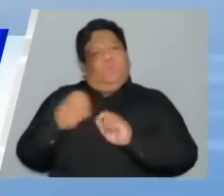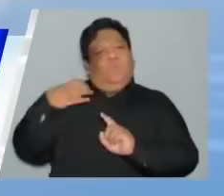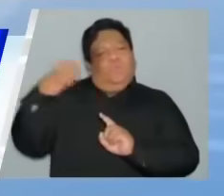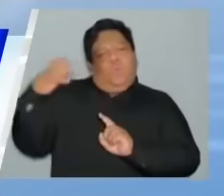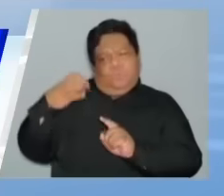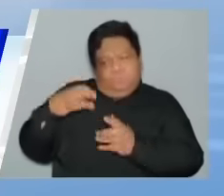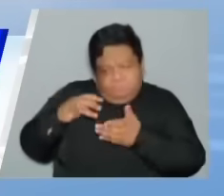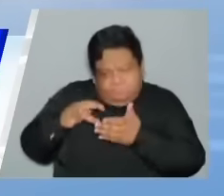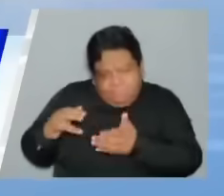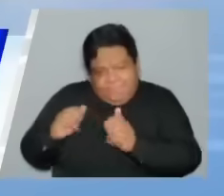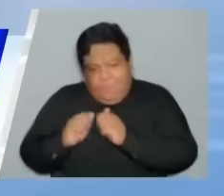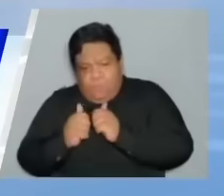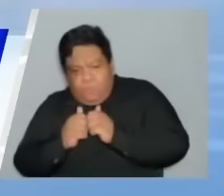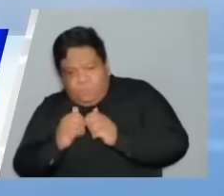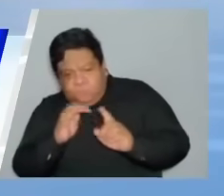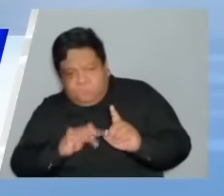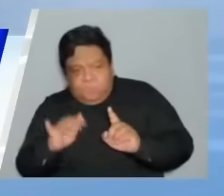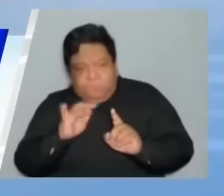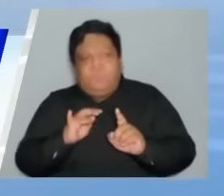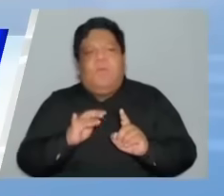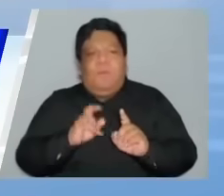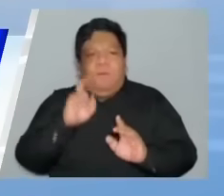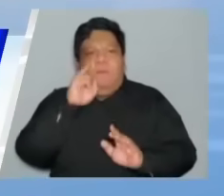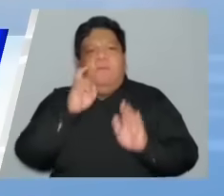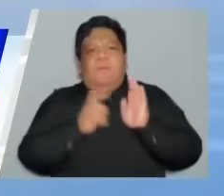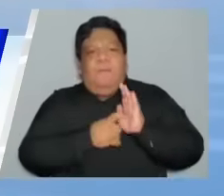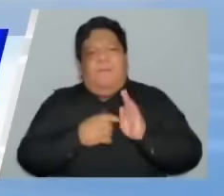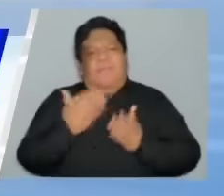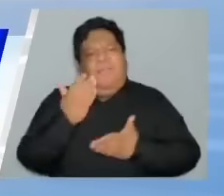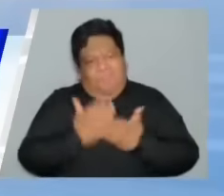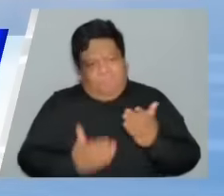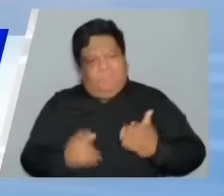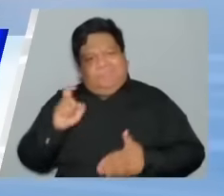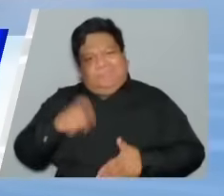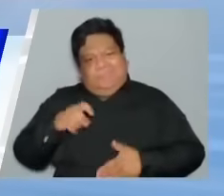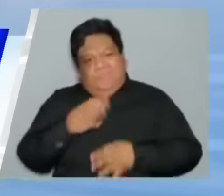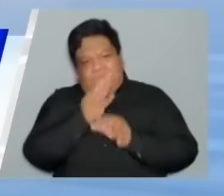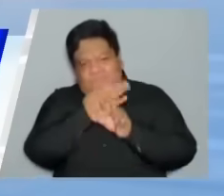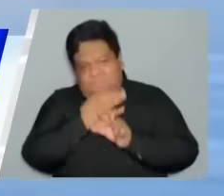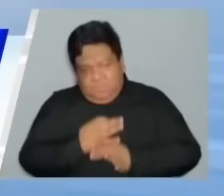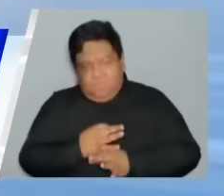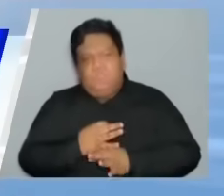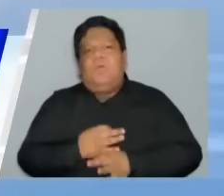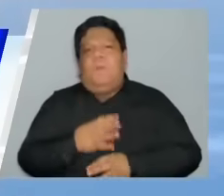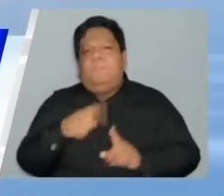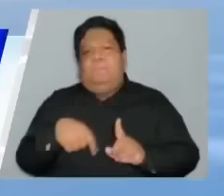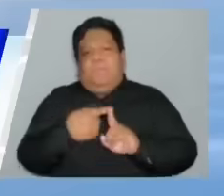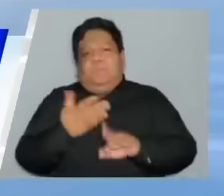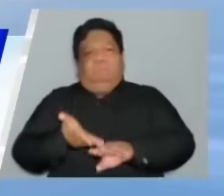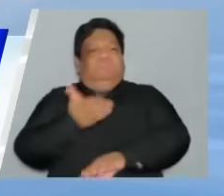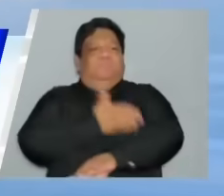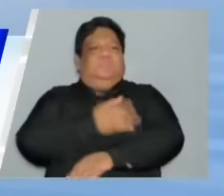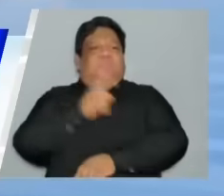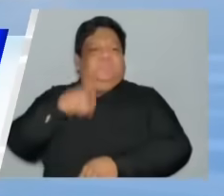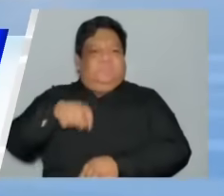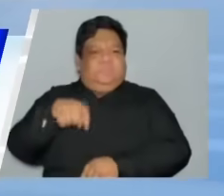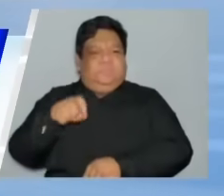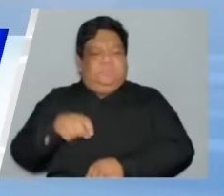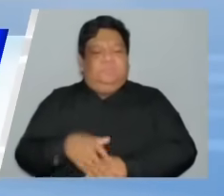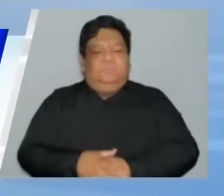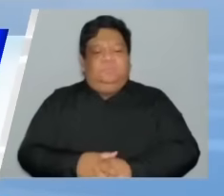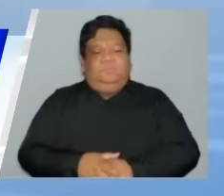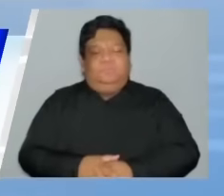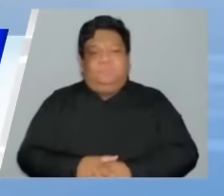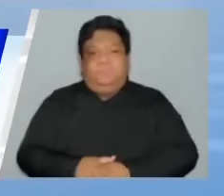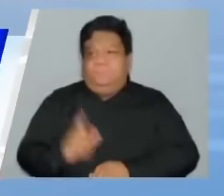performance at nakitang may mga bagay na kailangan siyang ayusin at palakasin pa. Ang dami ko pong mga